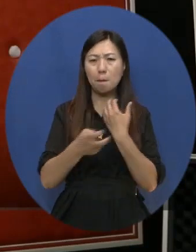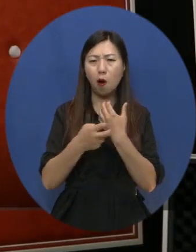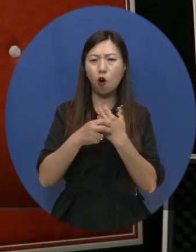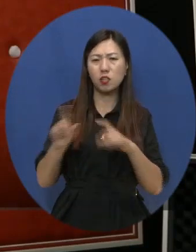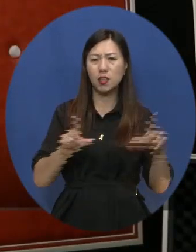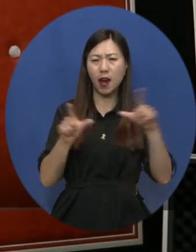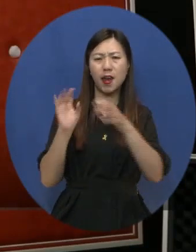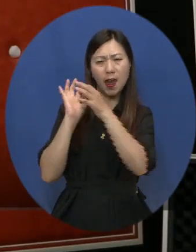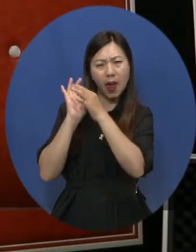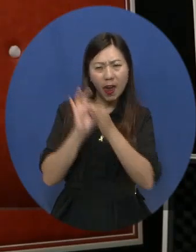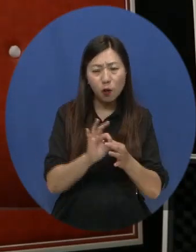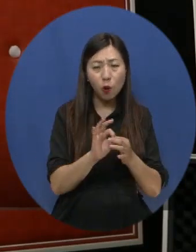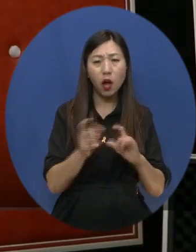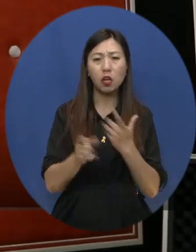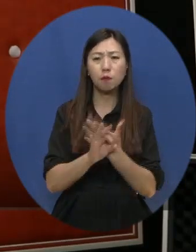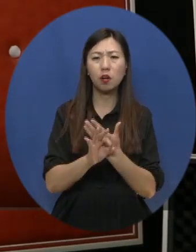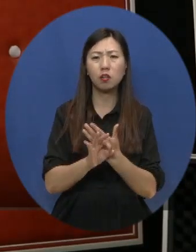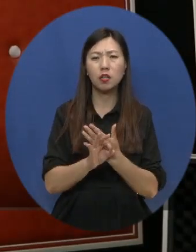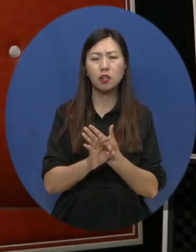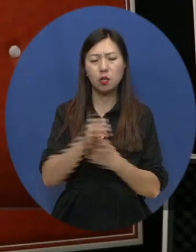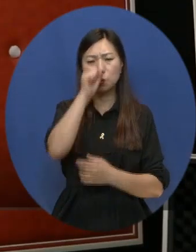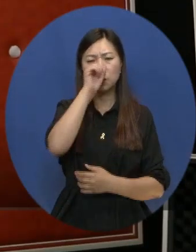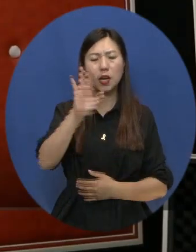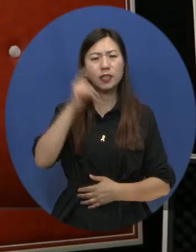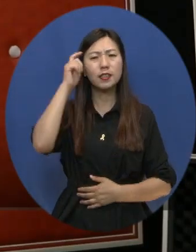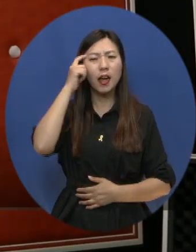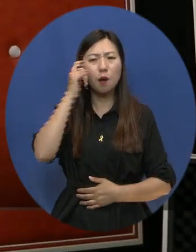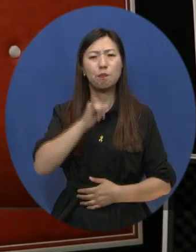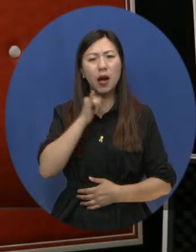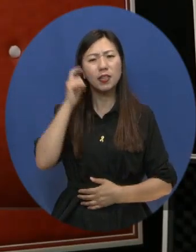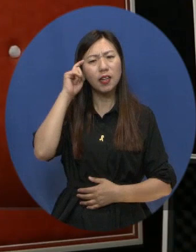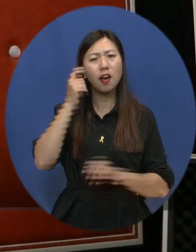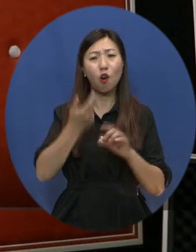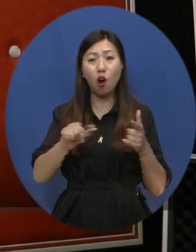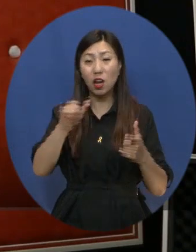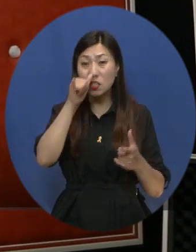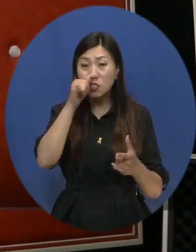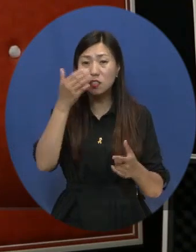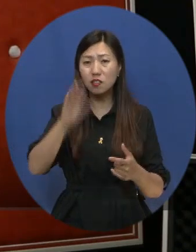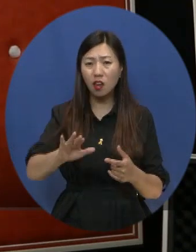안 좋은 생각을 하는데 저도 그런 사람 중에 하나였고